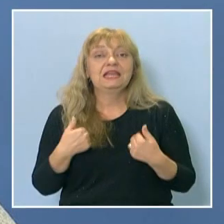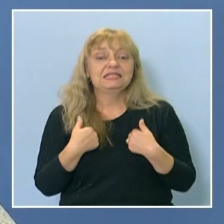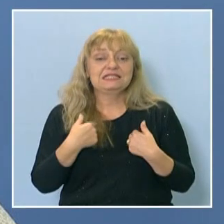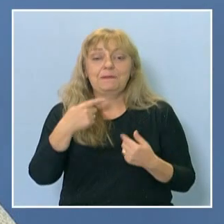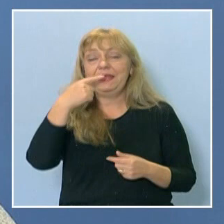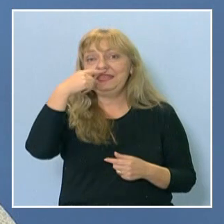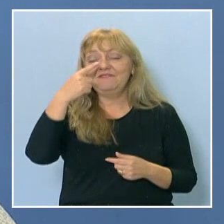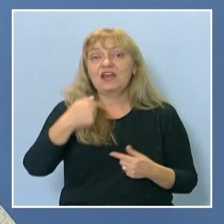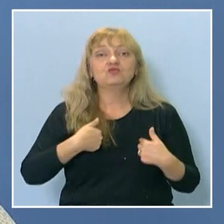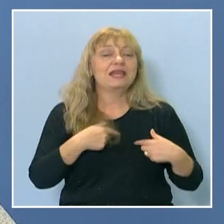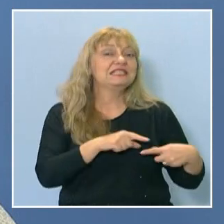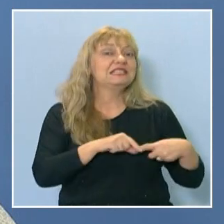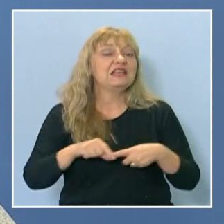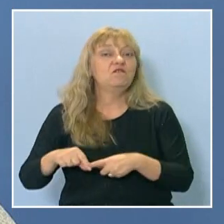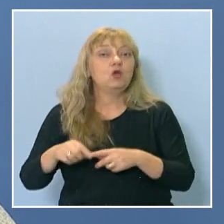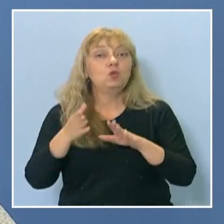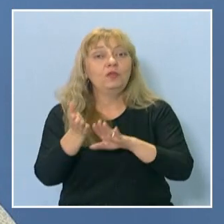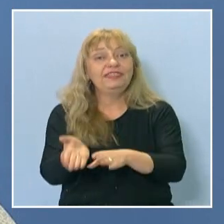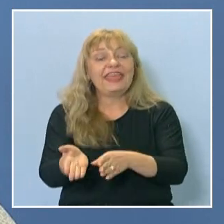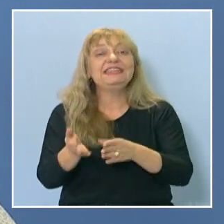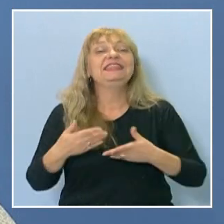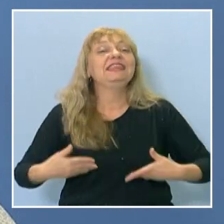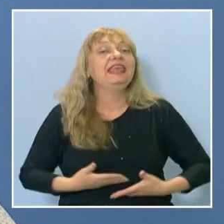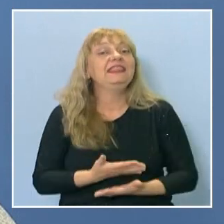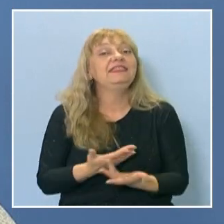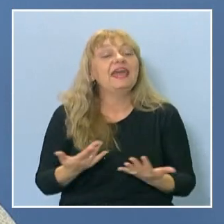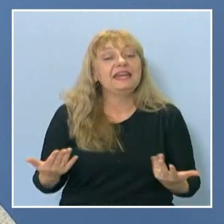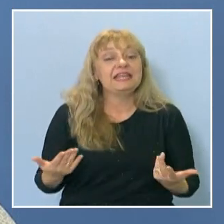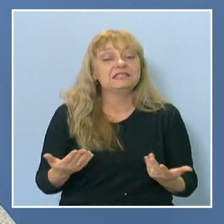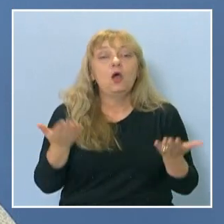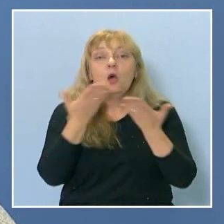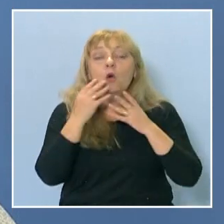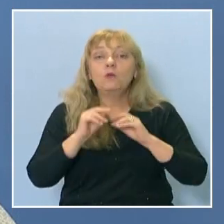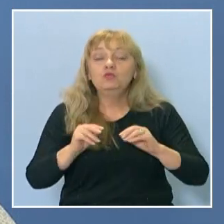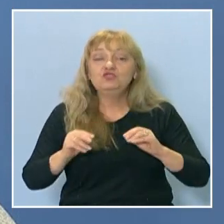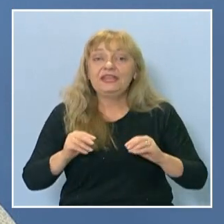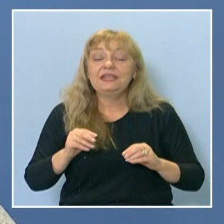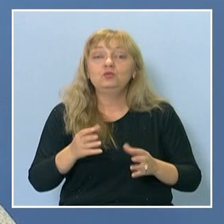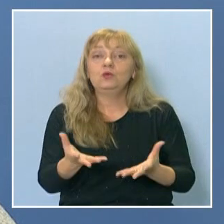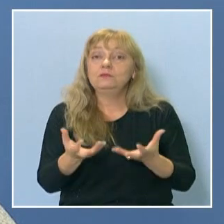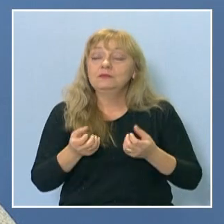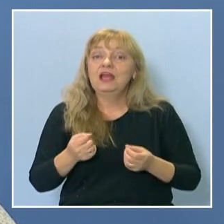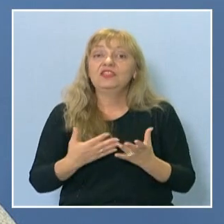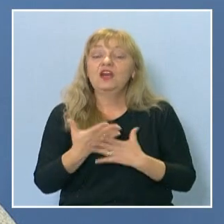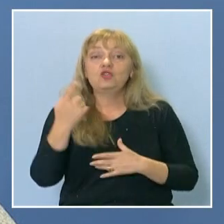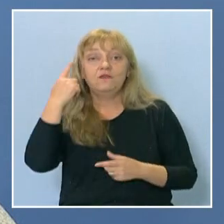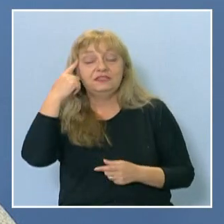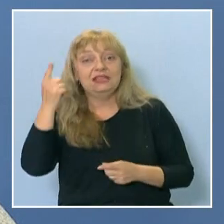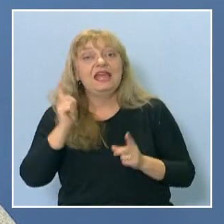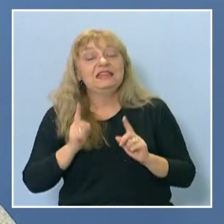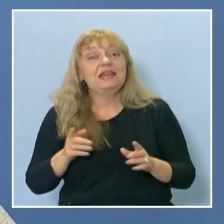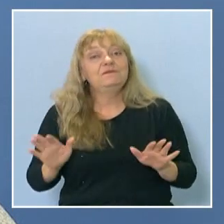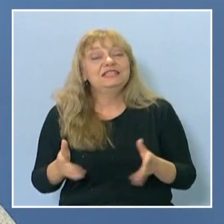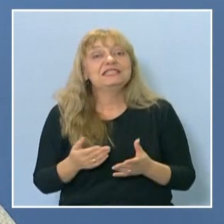от техните интереси. И обучението и придобиването на новите знания вече трябва да става по малко по-различен